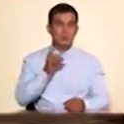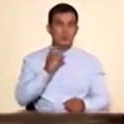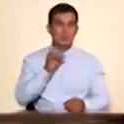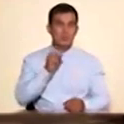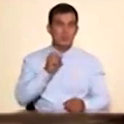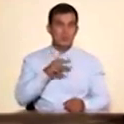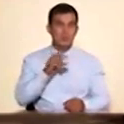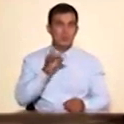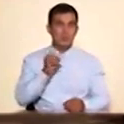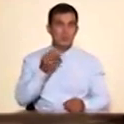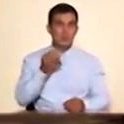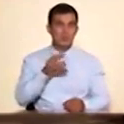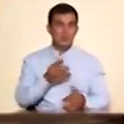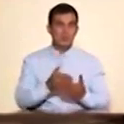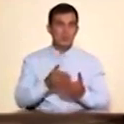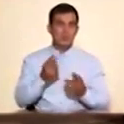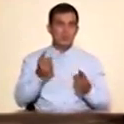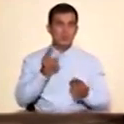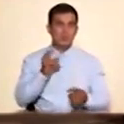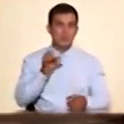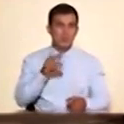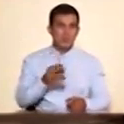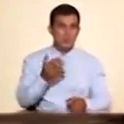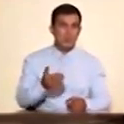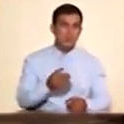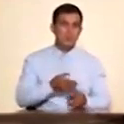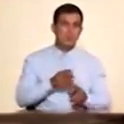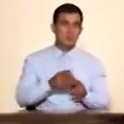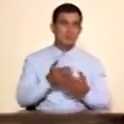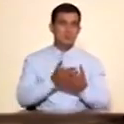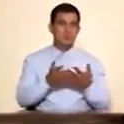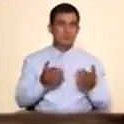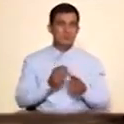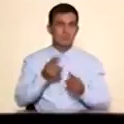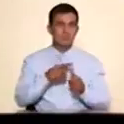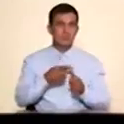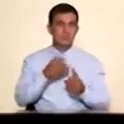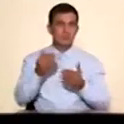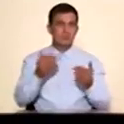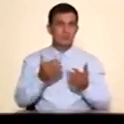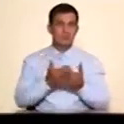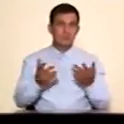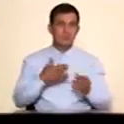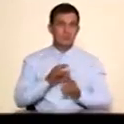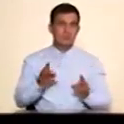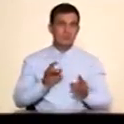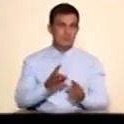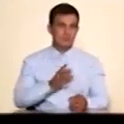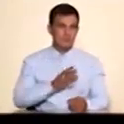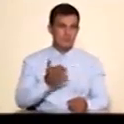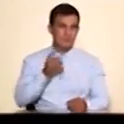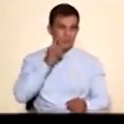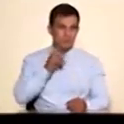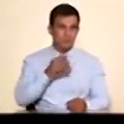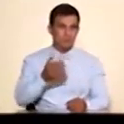Albatta, har bir mavzuda tarixiy shaxslar yoki tarixiy sanalar bo'lishi aniq. Ba'zi bir